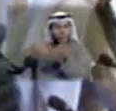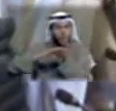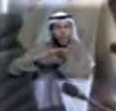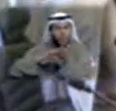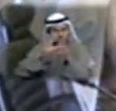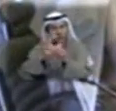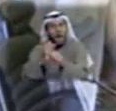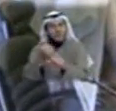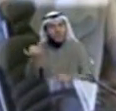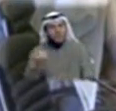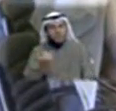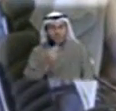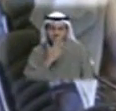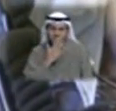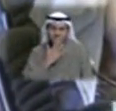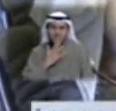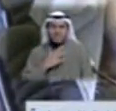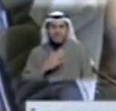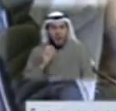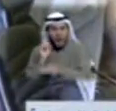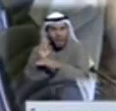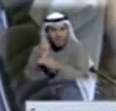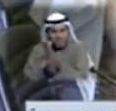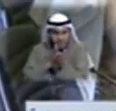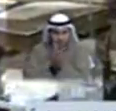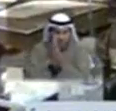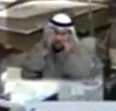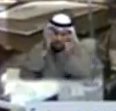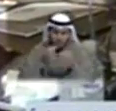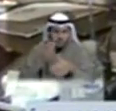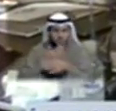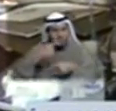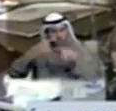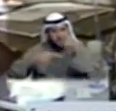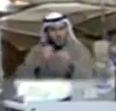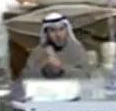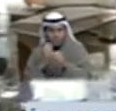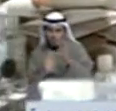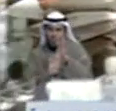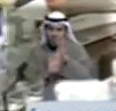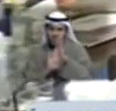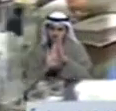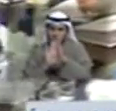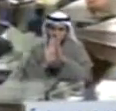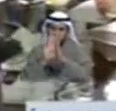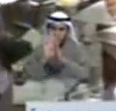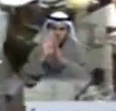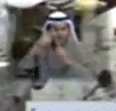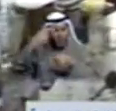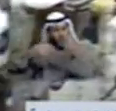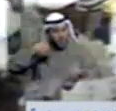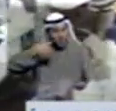على موارد الدولة وتوجيهها الوجهة السليمة لضمان استمرار عملية التنمية المستدامة والشاملة في